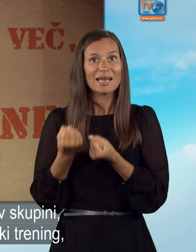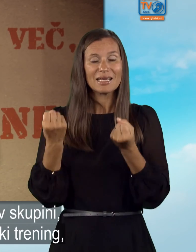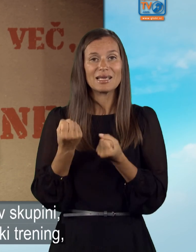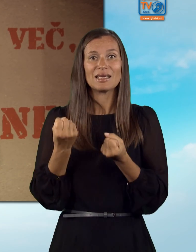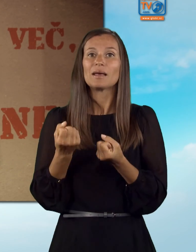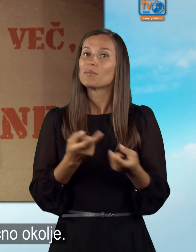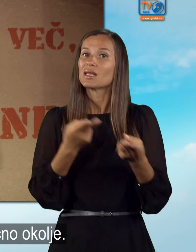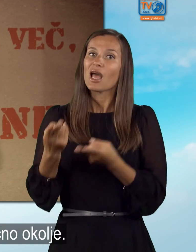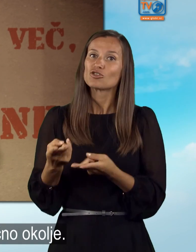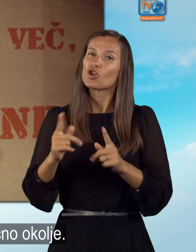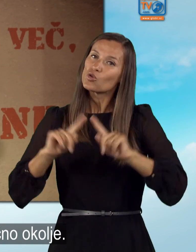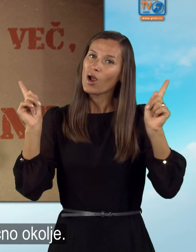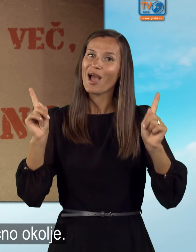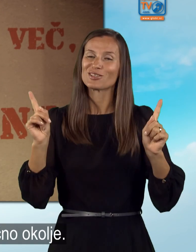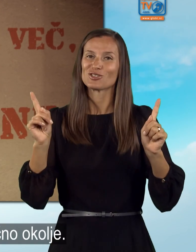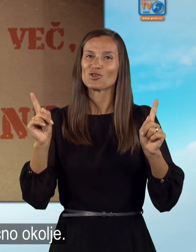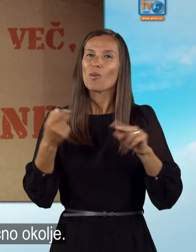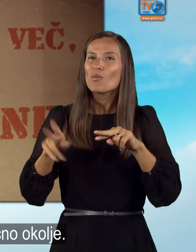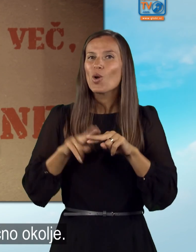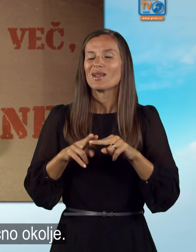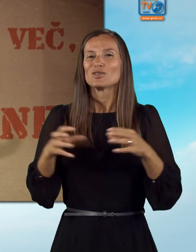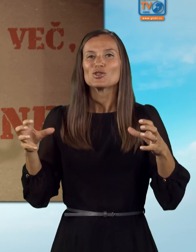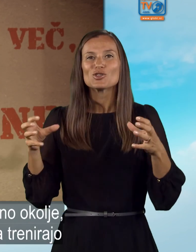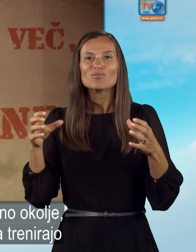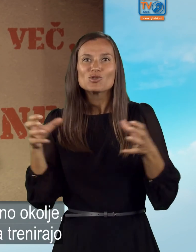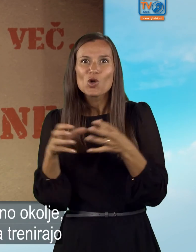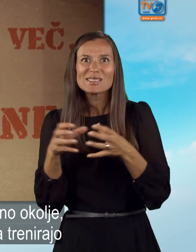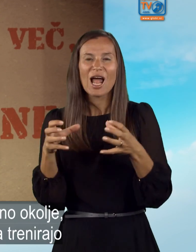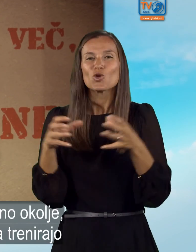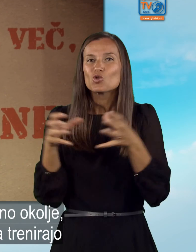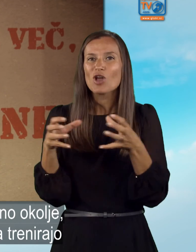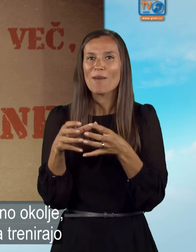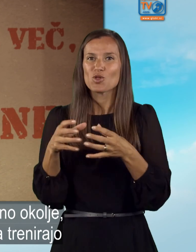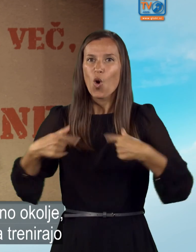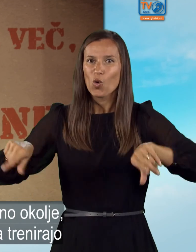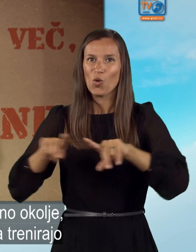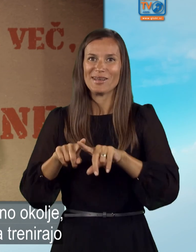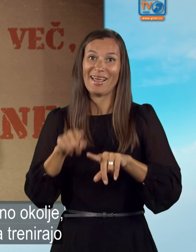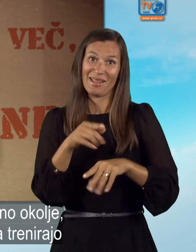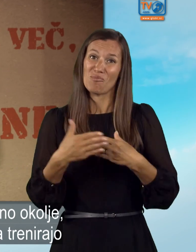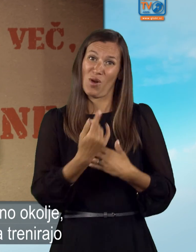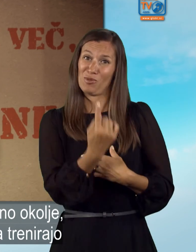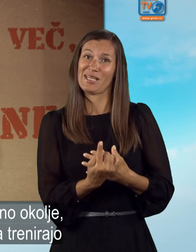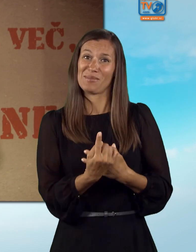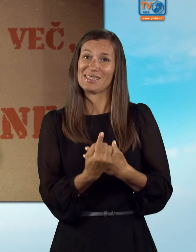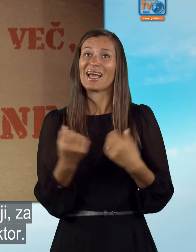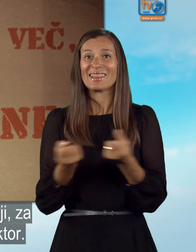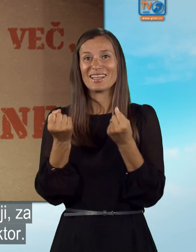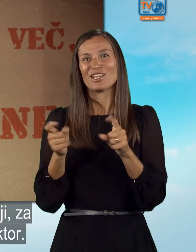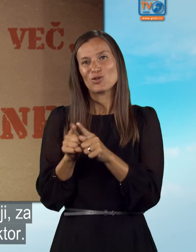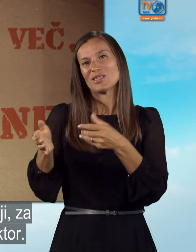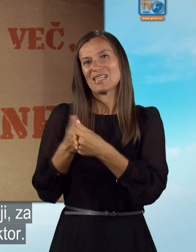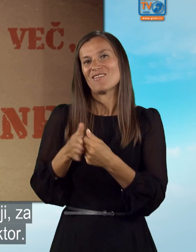treningi, prinašajo neko drugačno okolje, socialno, družabno okolje, kjer poleg posameznika trenirajo tudi